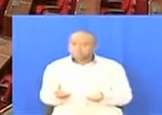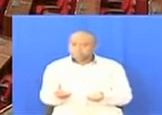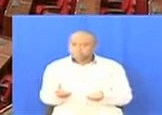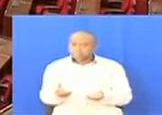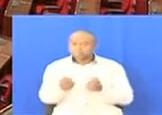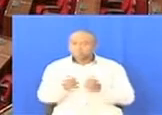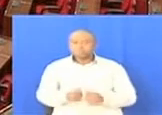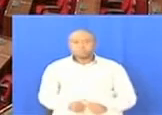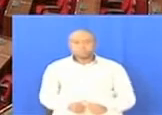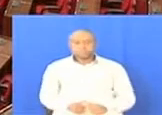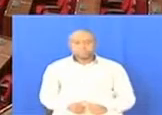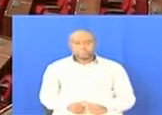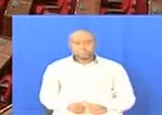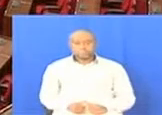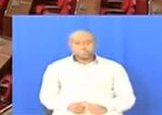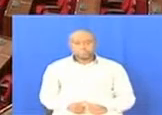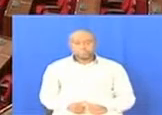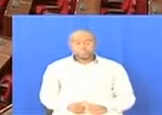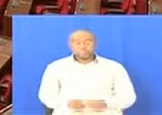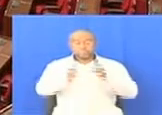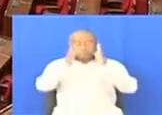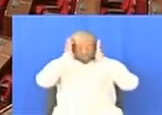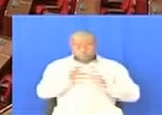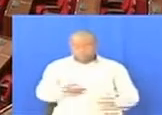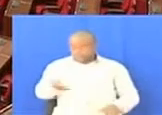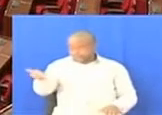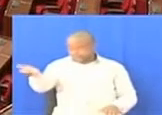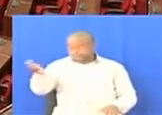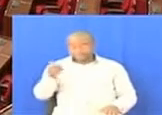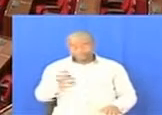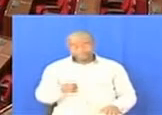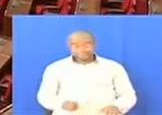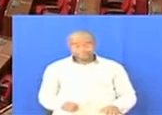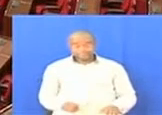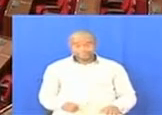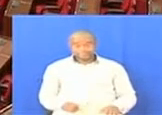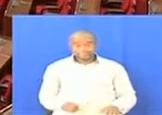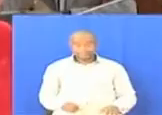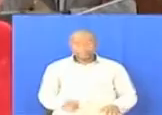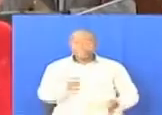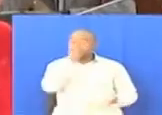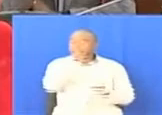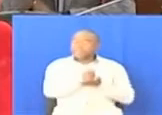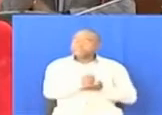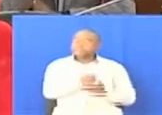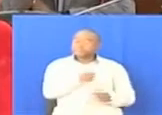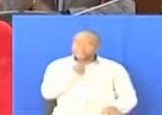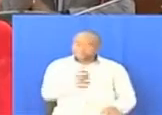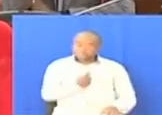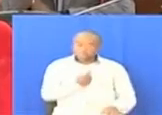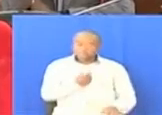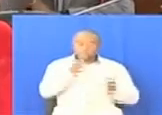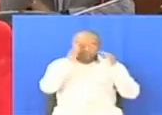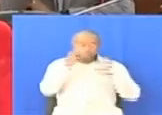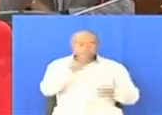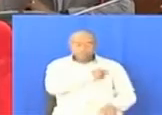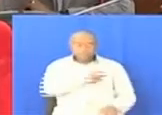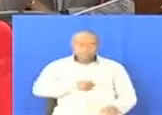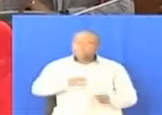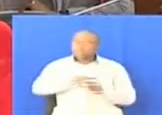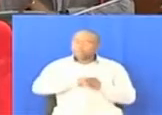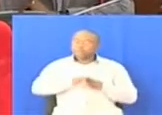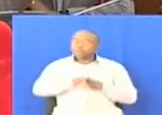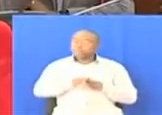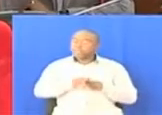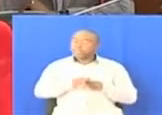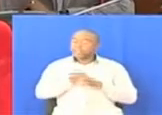Chunya. Mheshimiwa Speaker, kwa kuwa azimio linasema Mheshimiwa Rais yeye ametumia mbinu tatu kubwa kupambana na